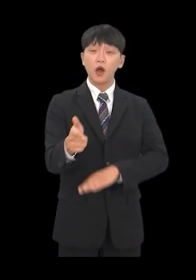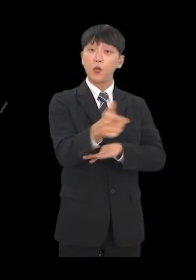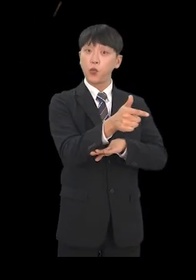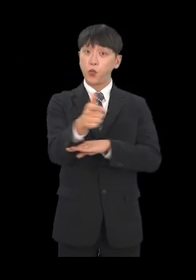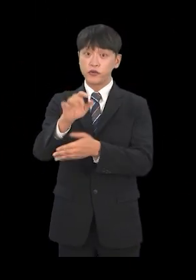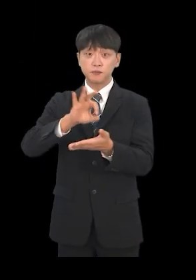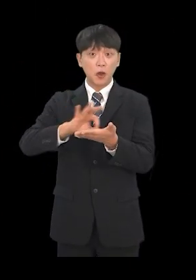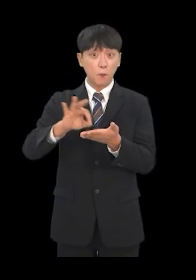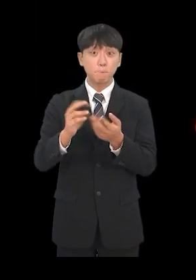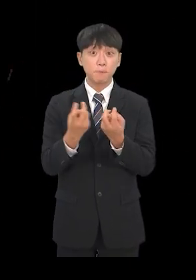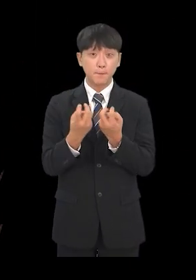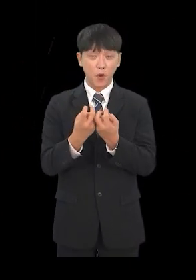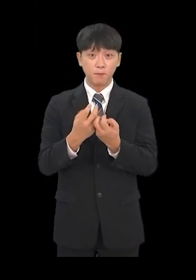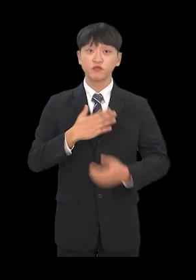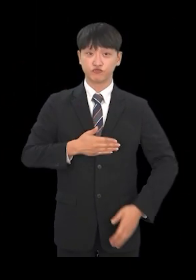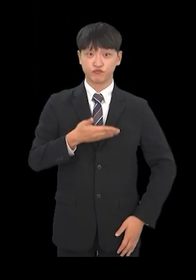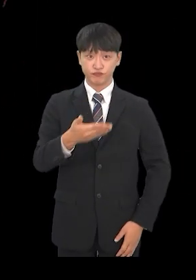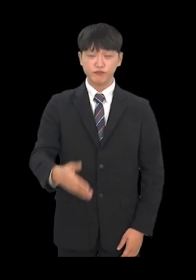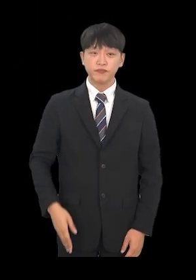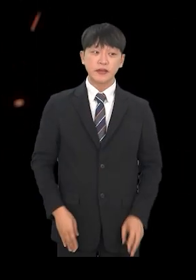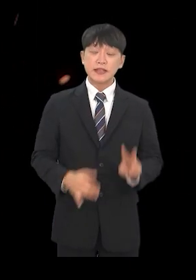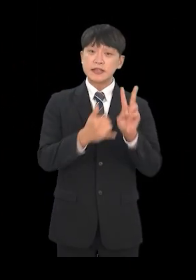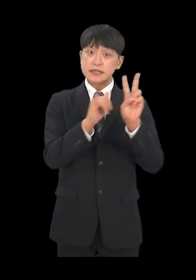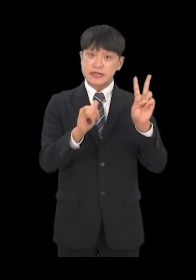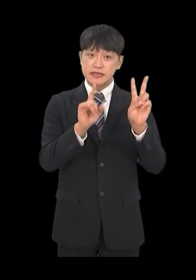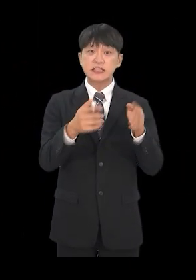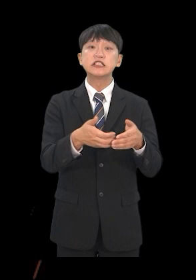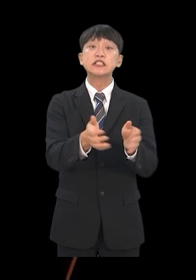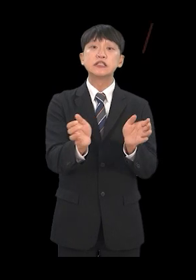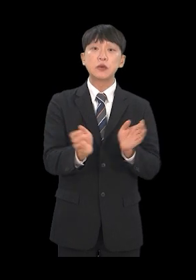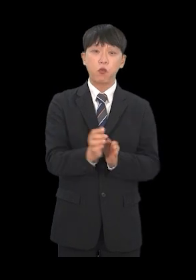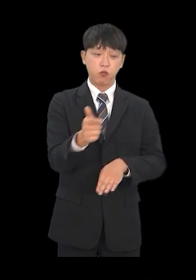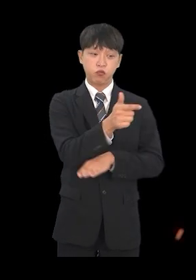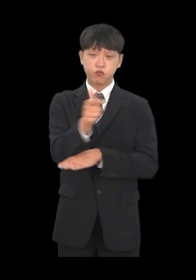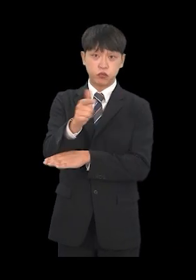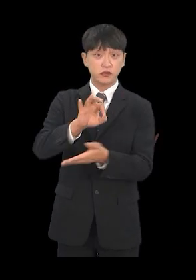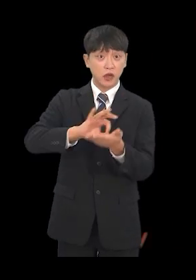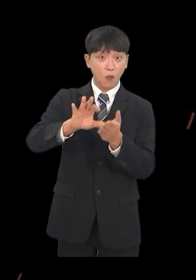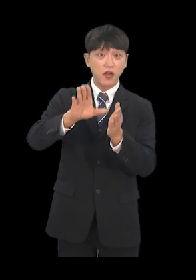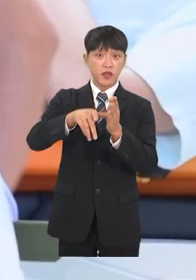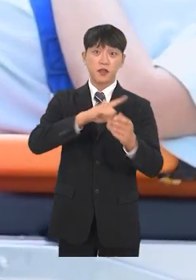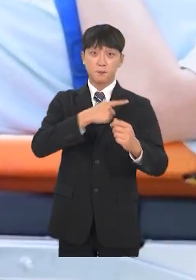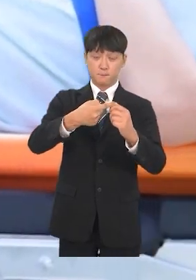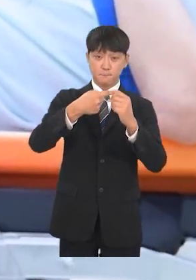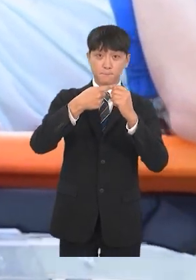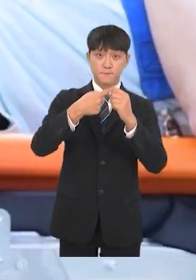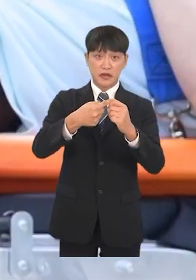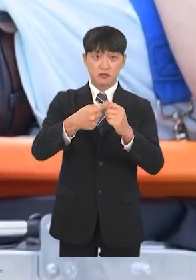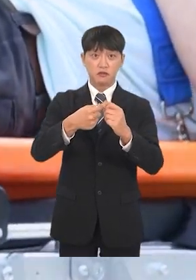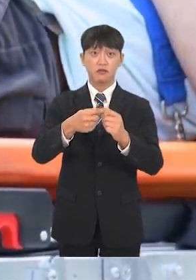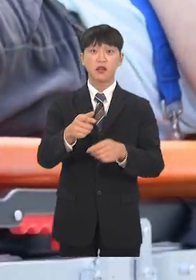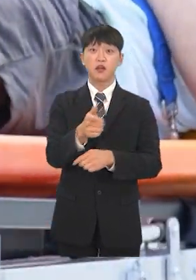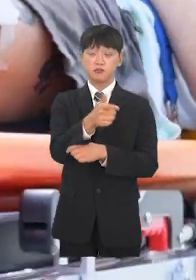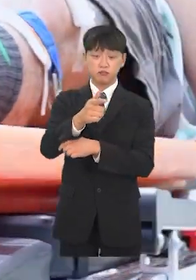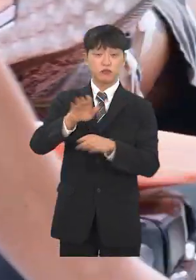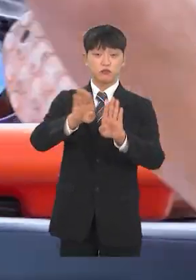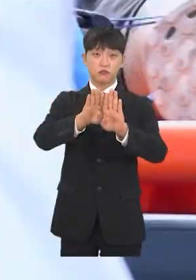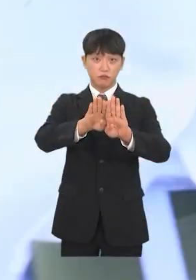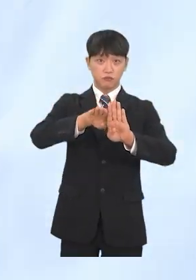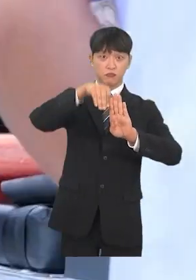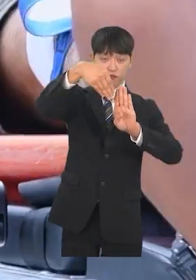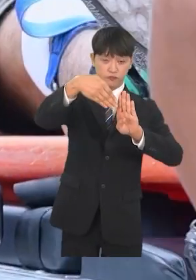대한 안전 지식의 부족과 열악한 화재 현장에서의 미흡한 안전 시스템이었습니다. 불의의 사고로 소중한